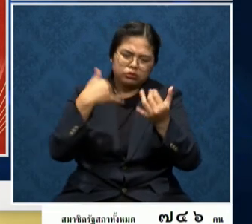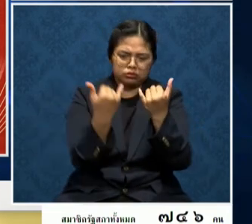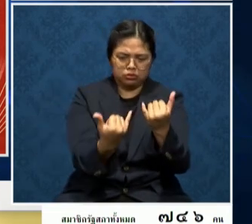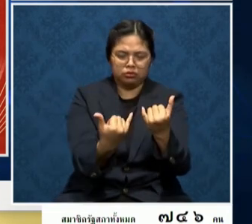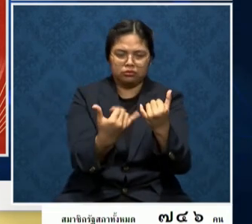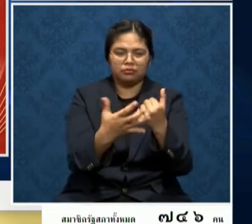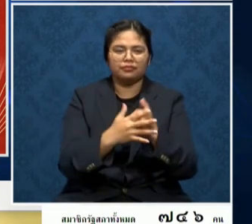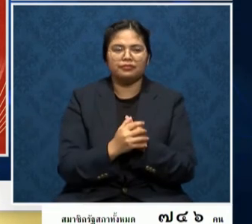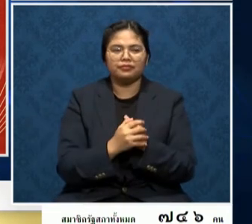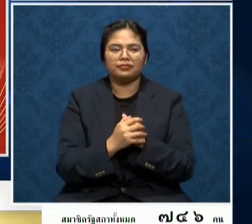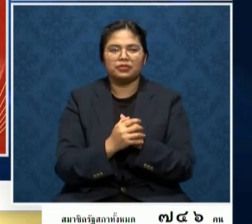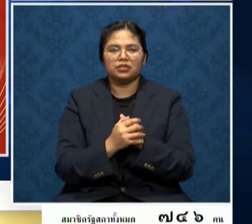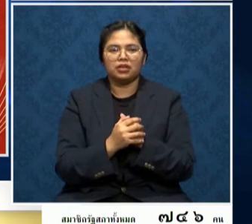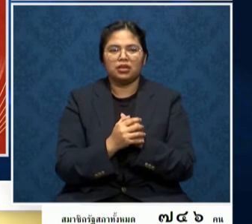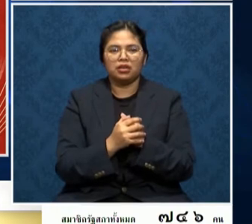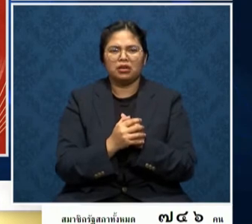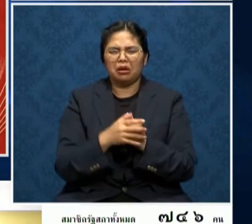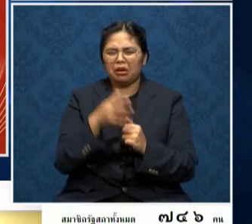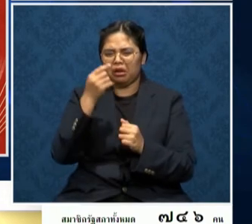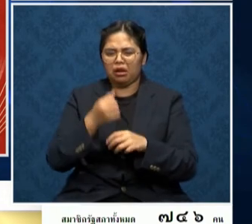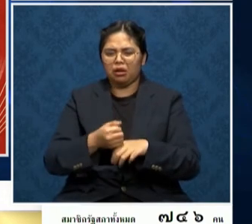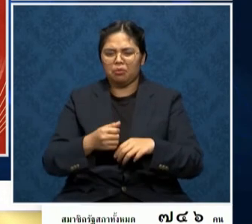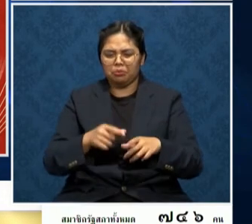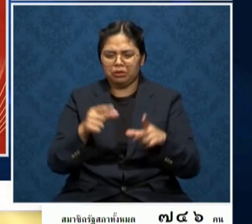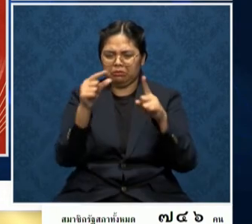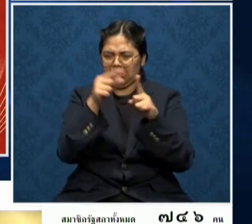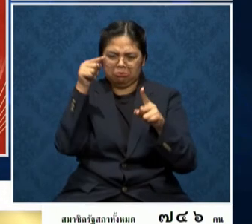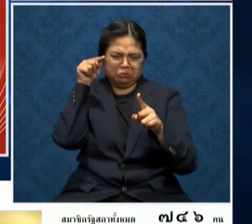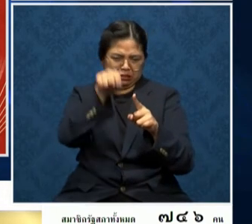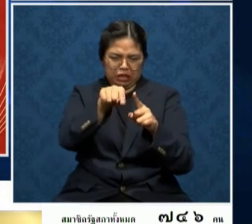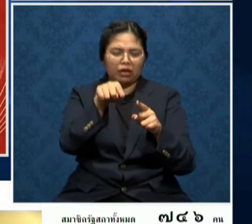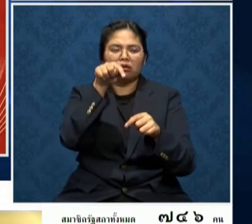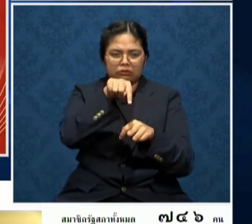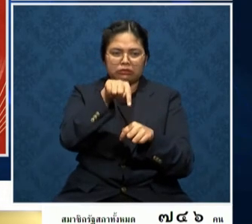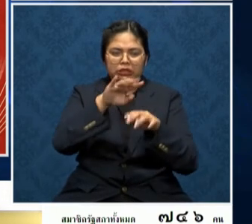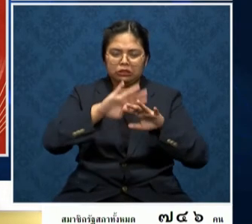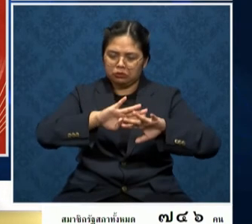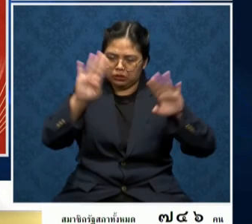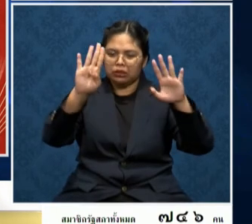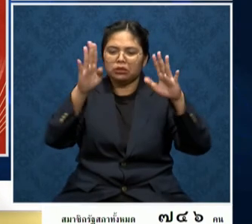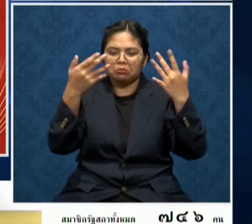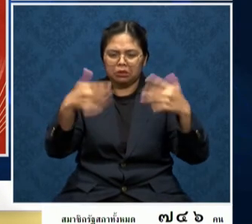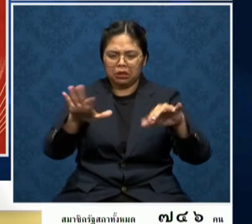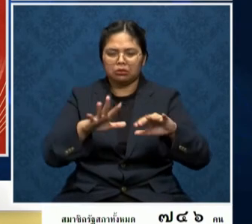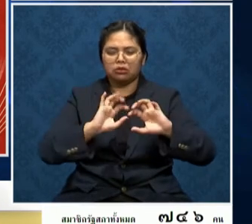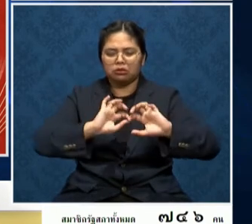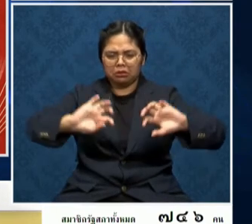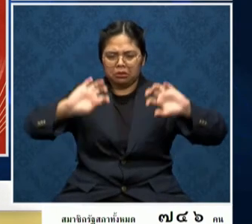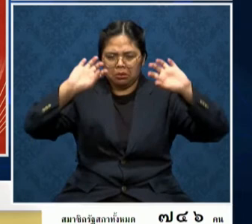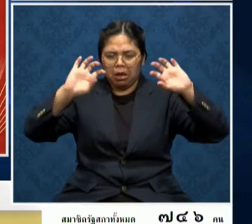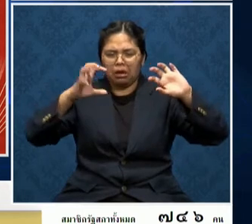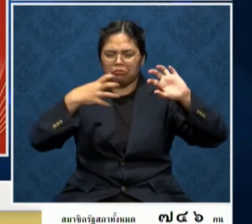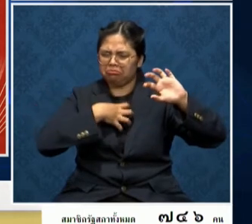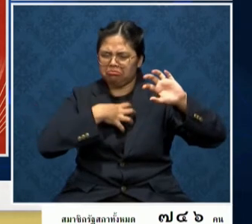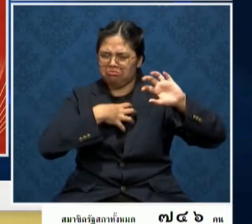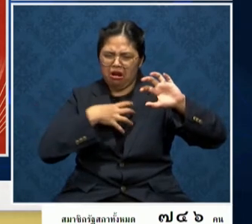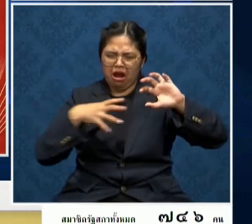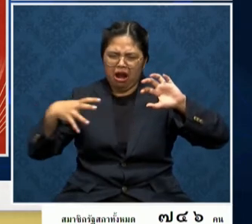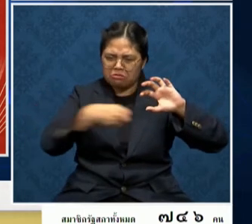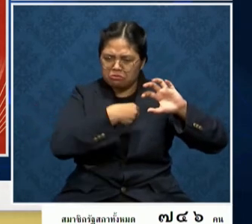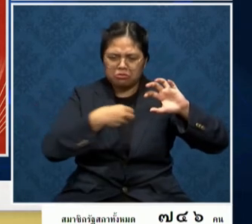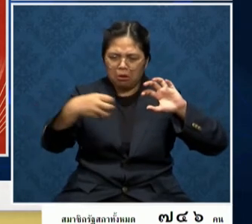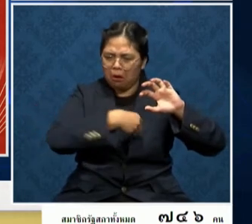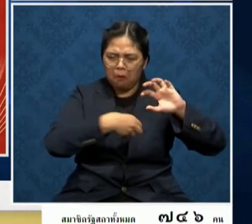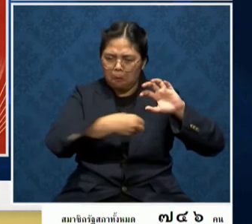แม้ต่อมาคำสั่งทวงคืนผืนป่านี้จะถูกยกเลิกไปแล้วนะครับแต่รัฐบาลณขณะนั้นก็ยังคงเดินหน้าแย่งยึดที่ดินของกลุ่ม